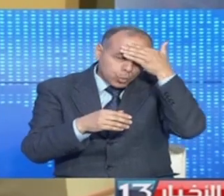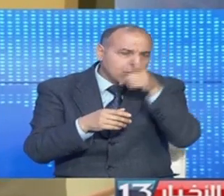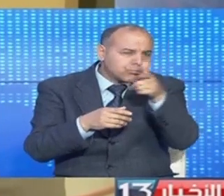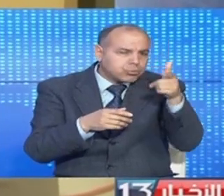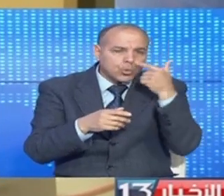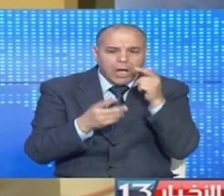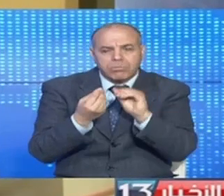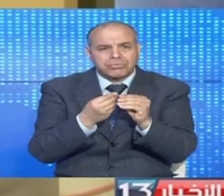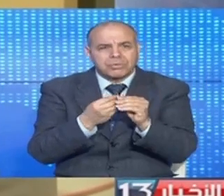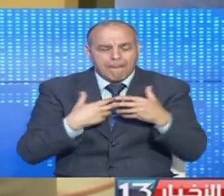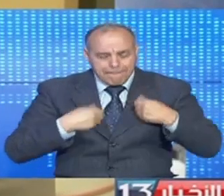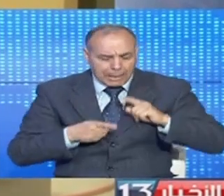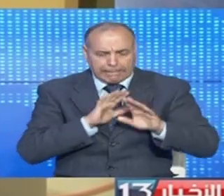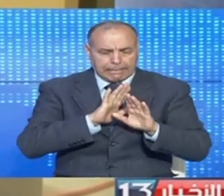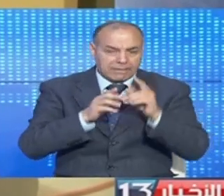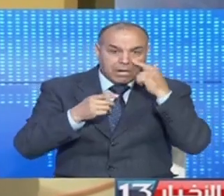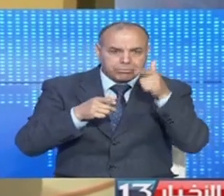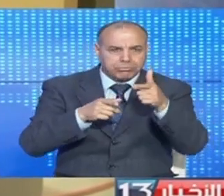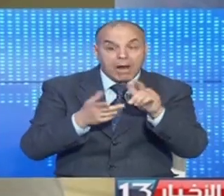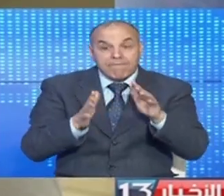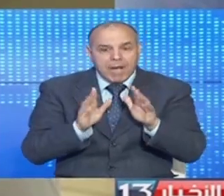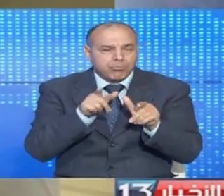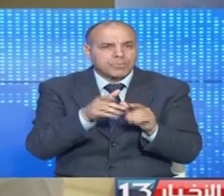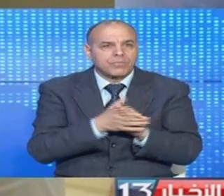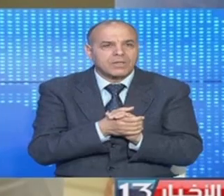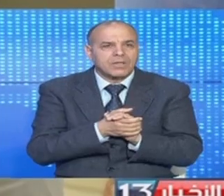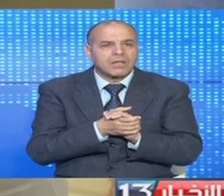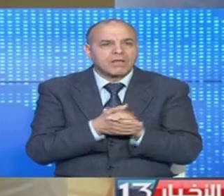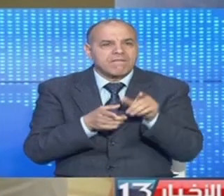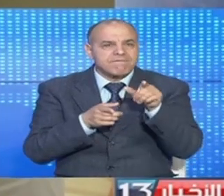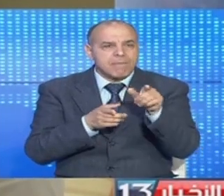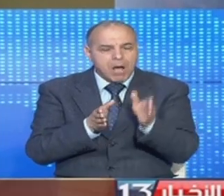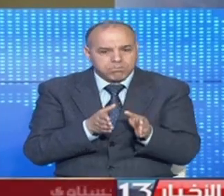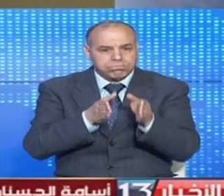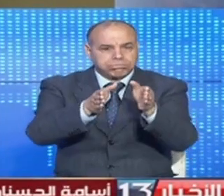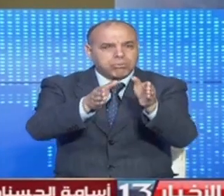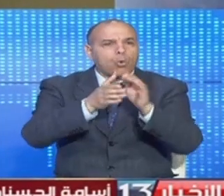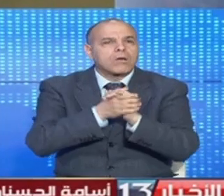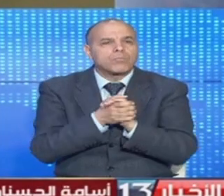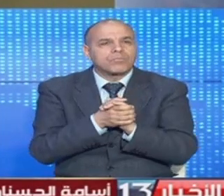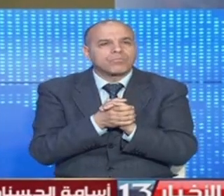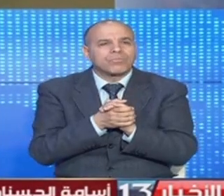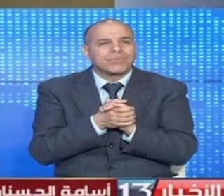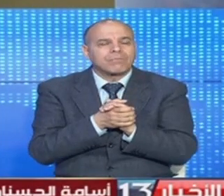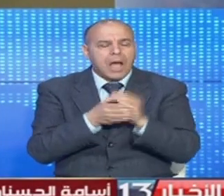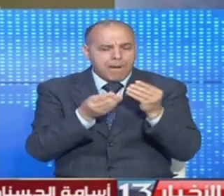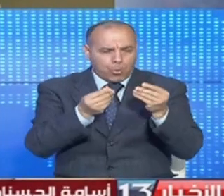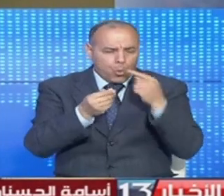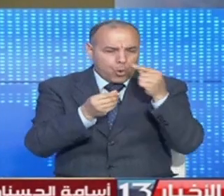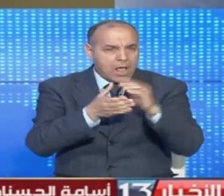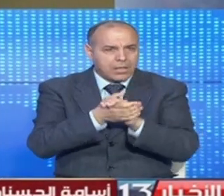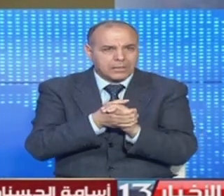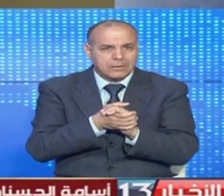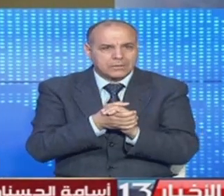يقعدوا معناها هكا باش يبدلوا حوايجهم ولا باش تصير حاجات. فيها دي بيز اللي هما يعملوا لانفيكتاسيون تاع لي برودوي